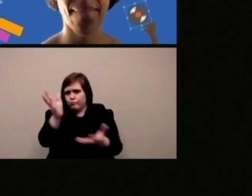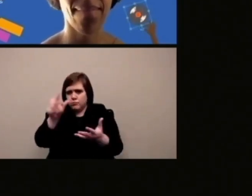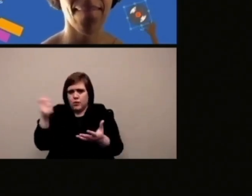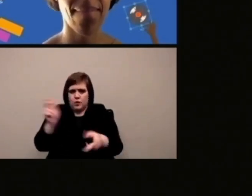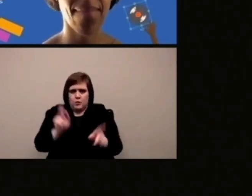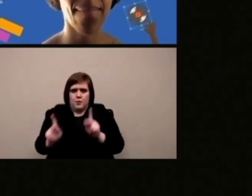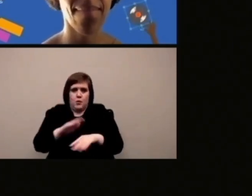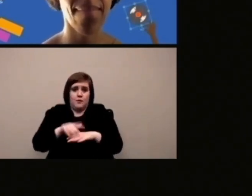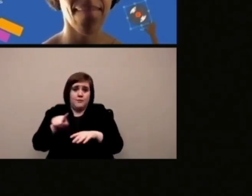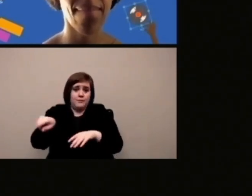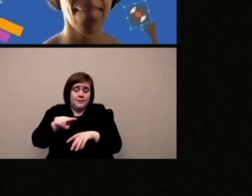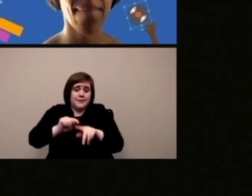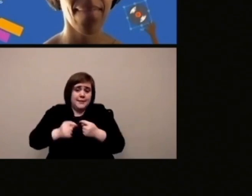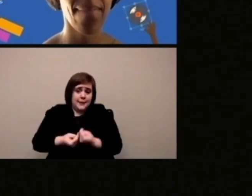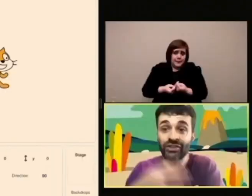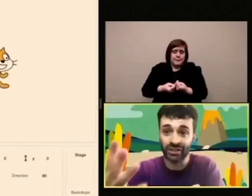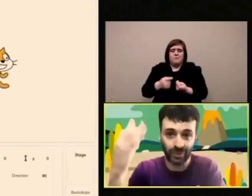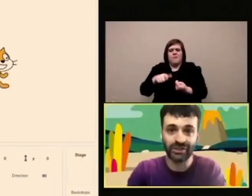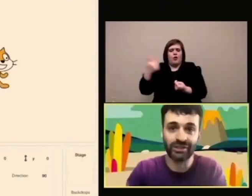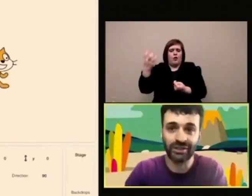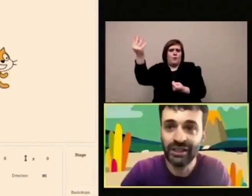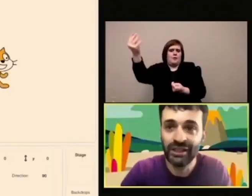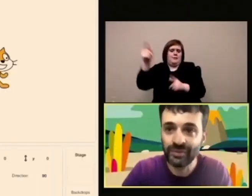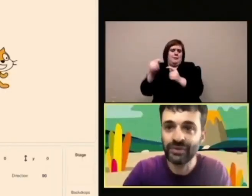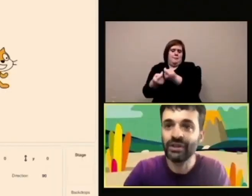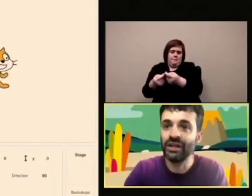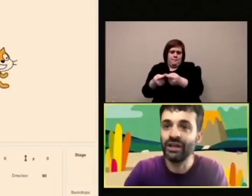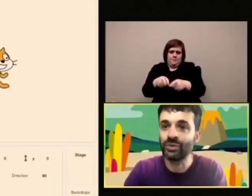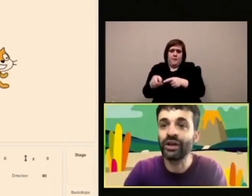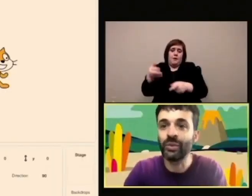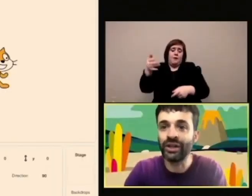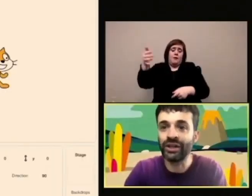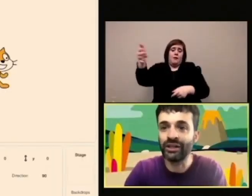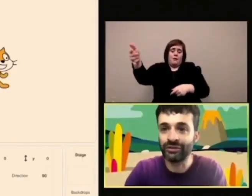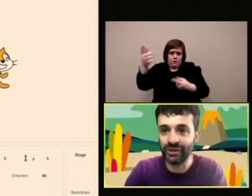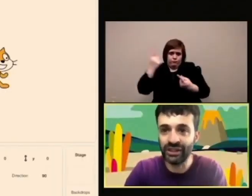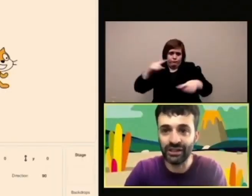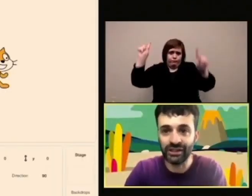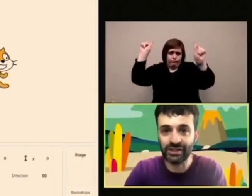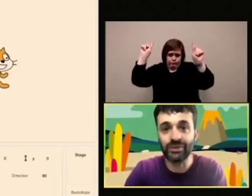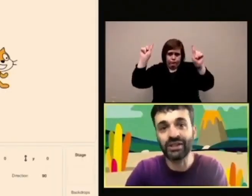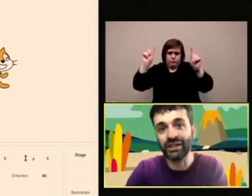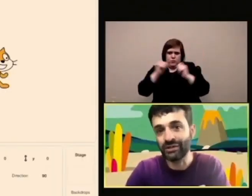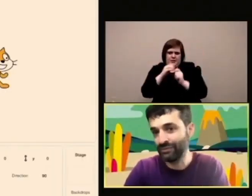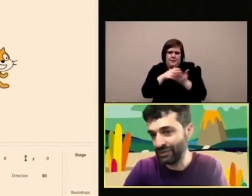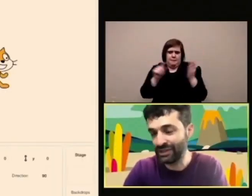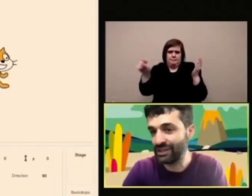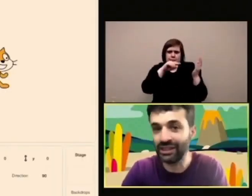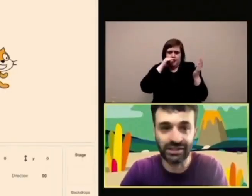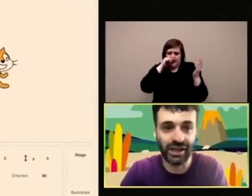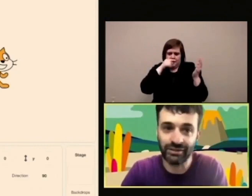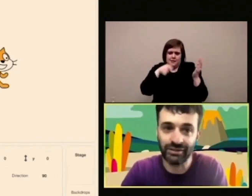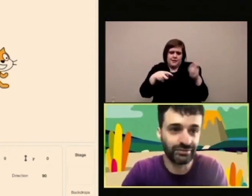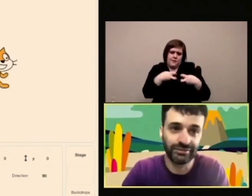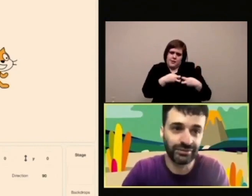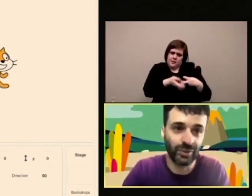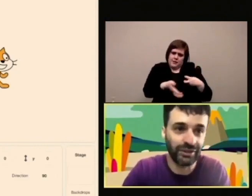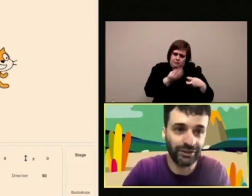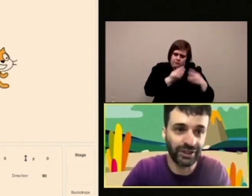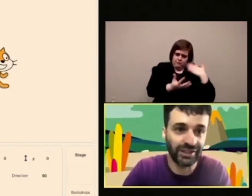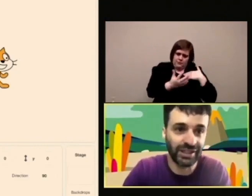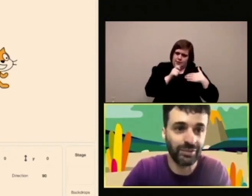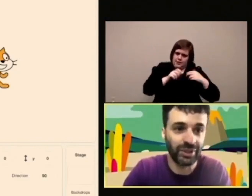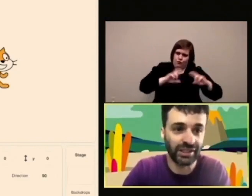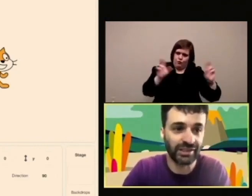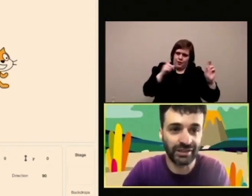新しい機能性で遊んでいるんですけれどもあの多くの方々に公開する前には色々と私たち